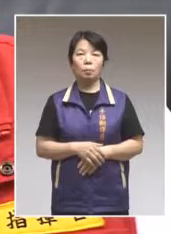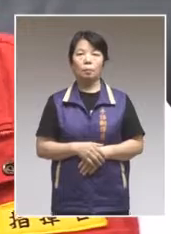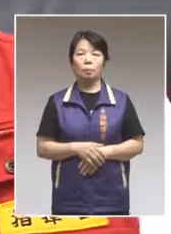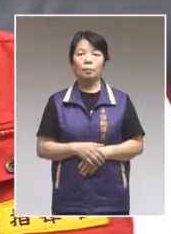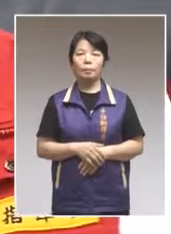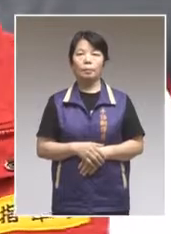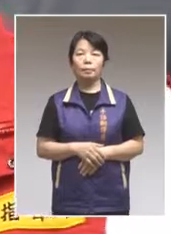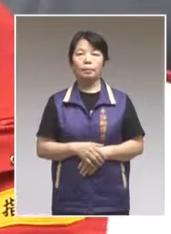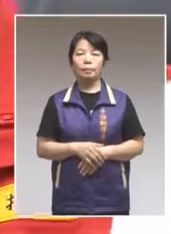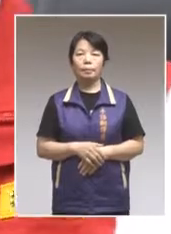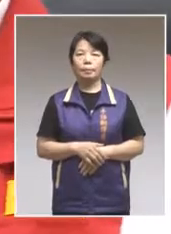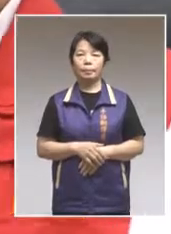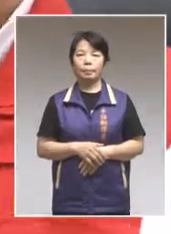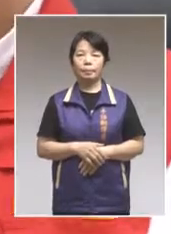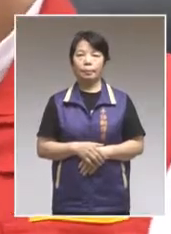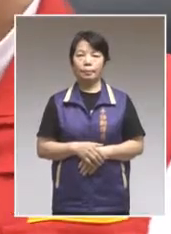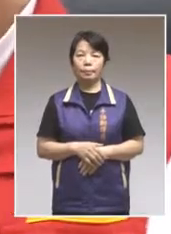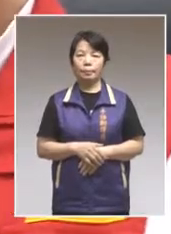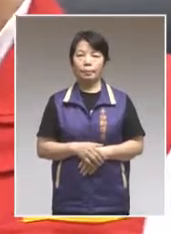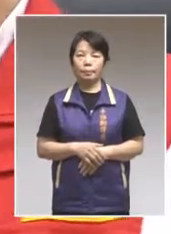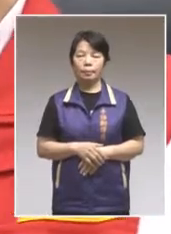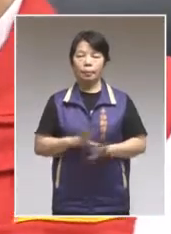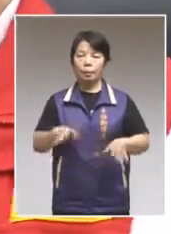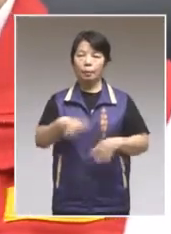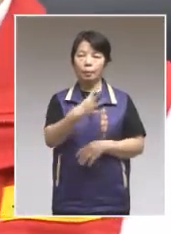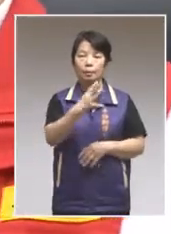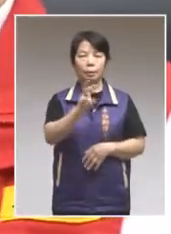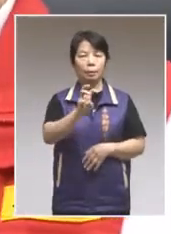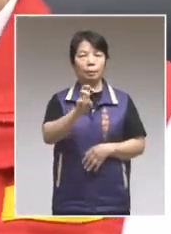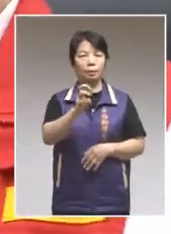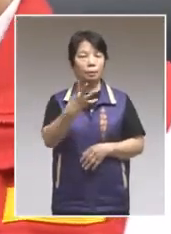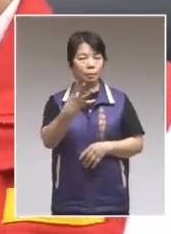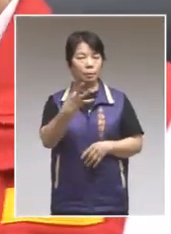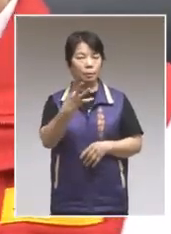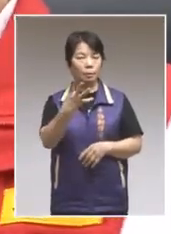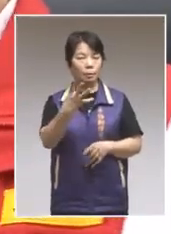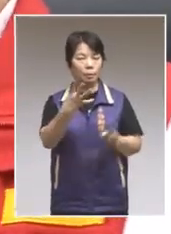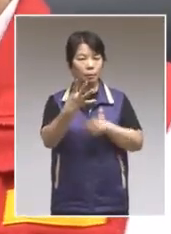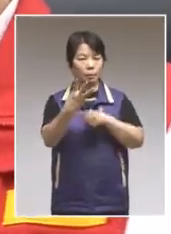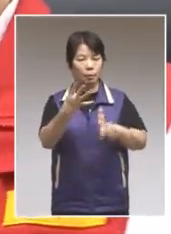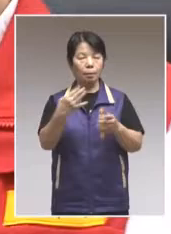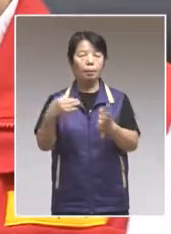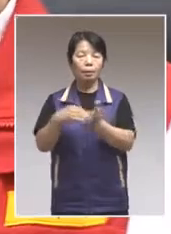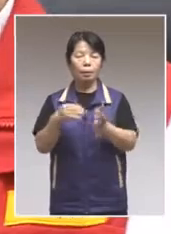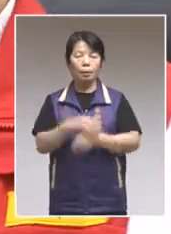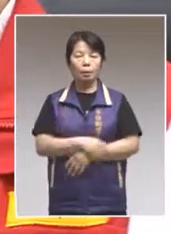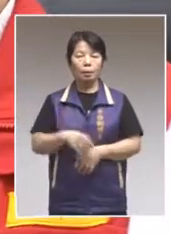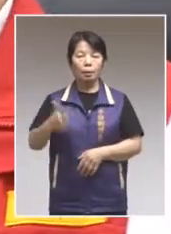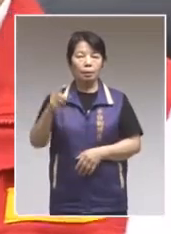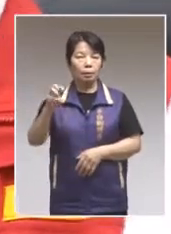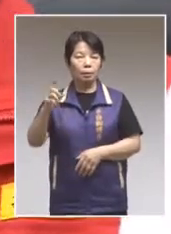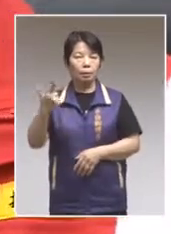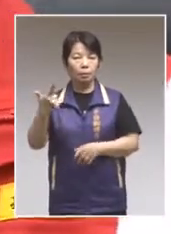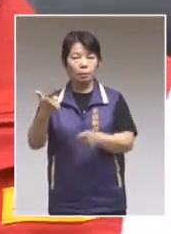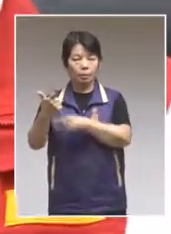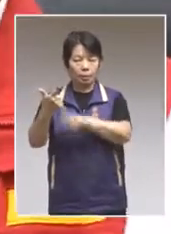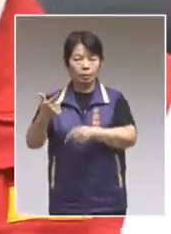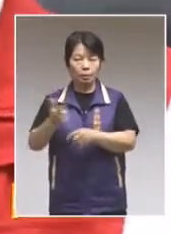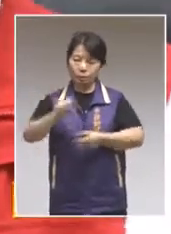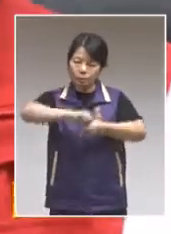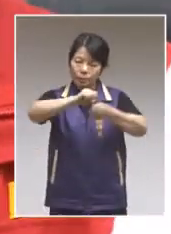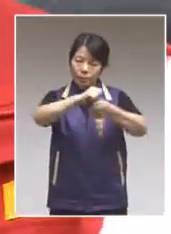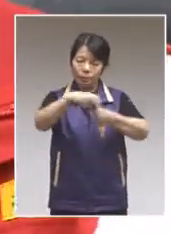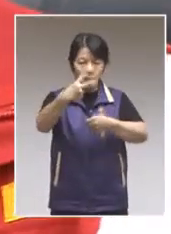个左这个434到636，大概增加了200例，